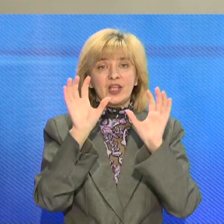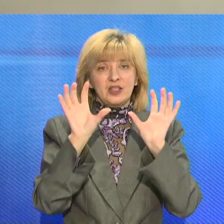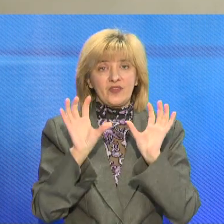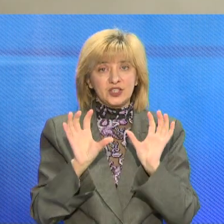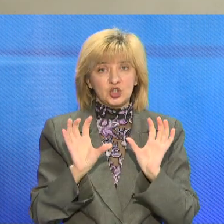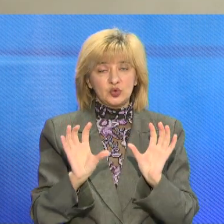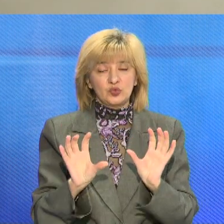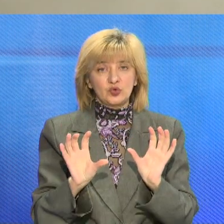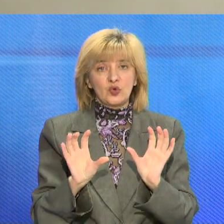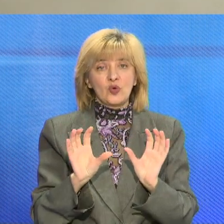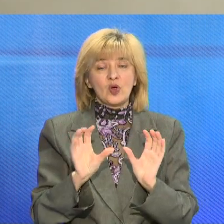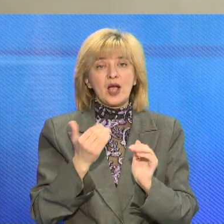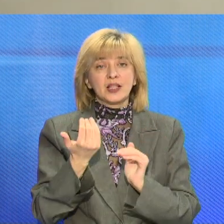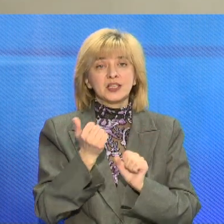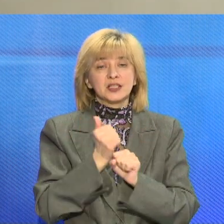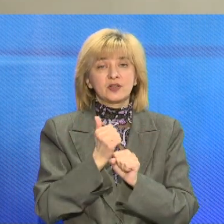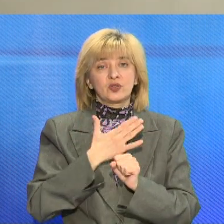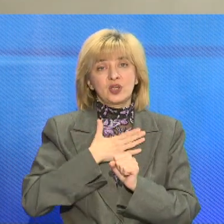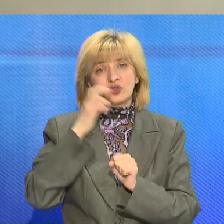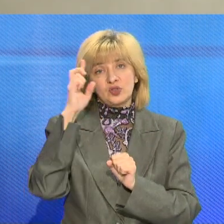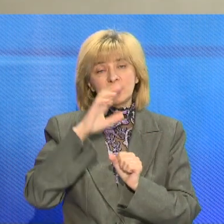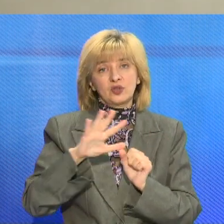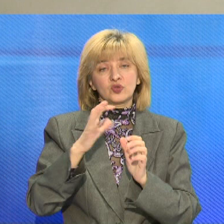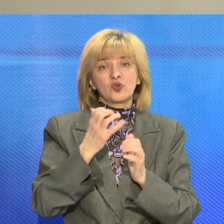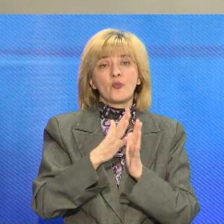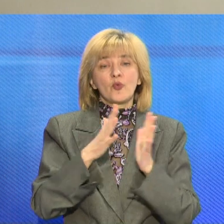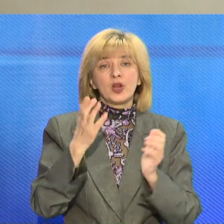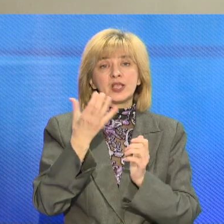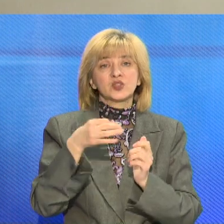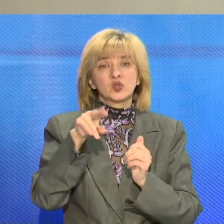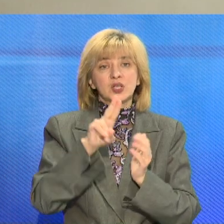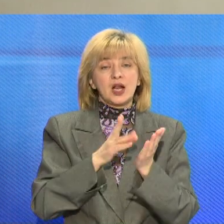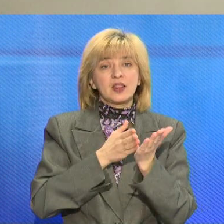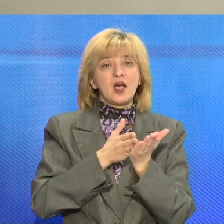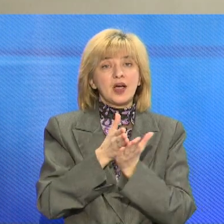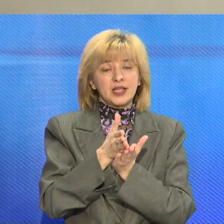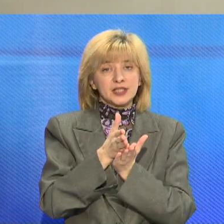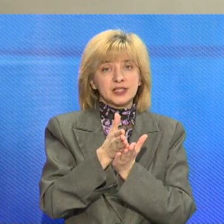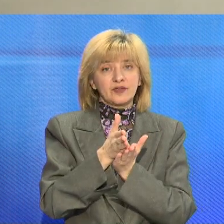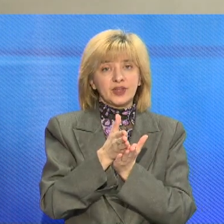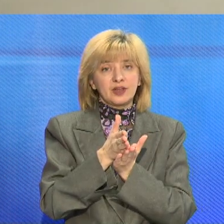Конституции, они сделают нашу страну еще более социально ориентированной.